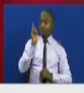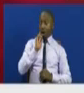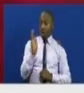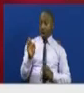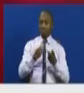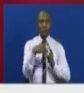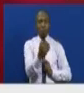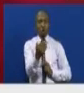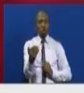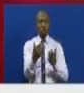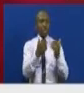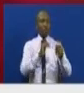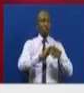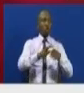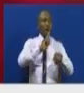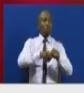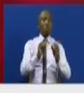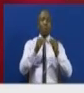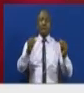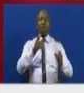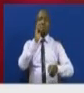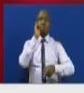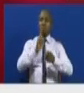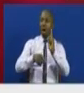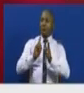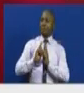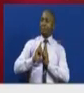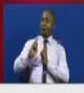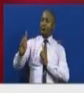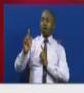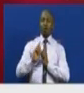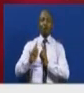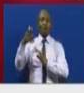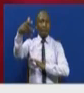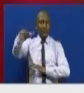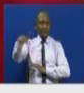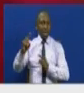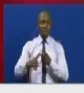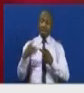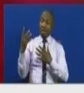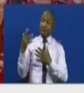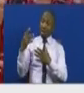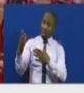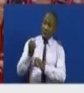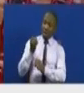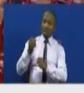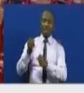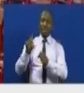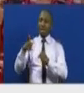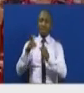kwani hutumia muda mwingi kutembea umbali mrefu kufuata maji ambayo pengine pamoja na upatikanaji wake bado si